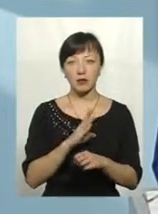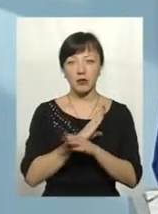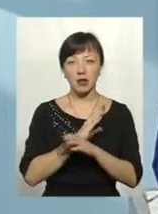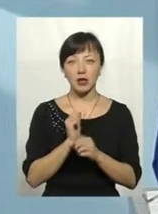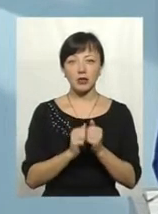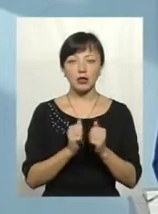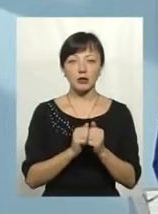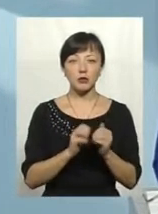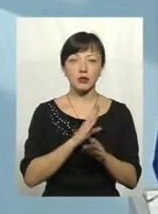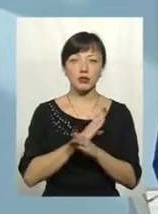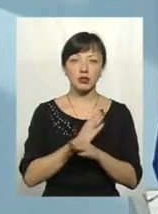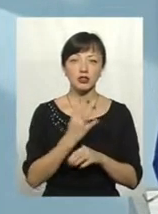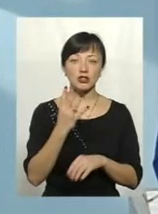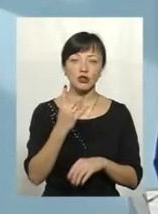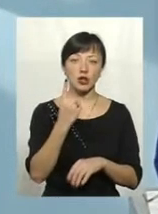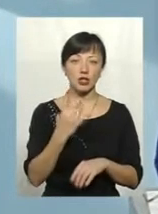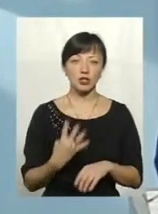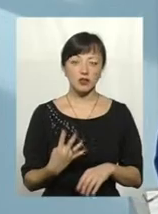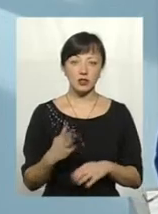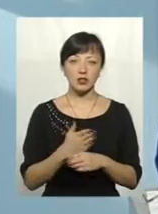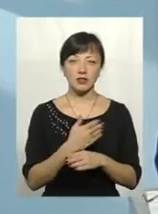Часто помирає десь четверта частина,